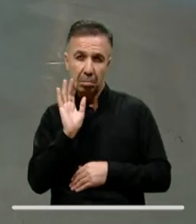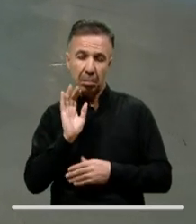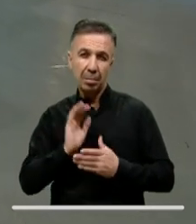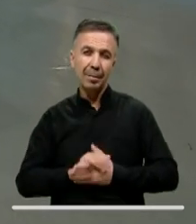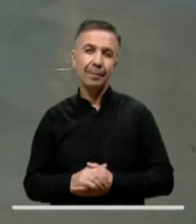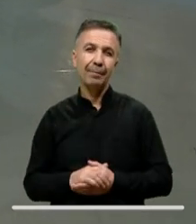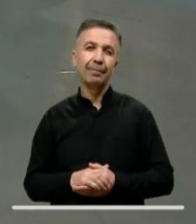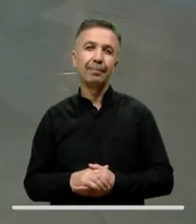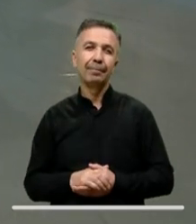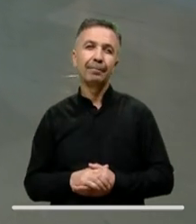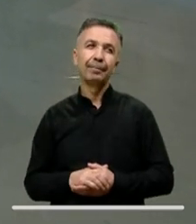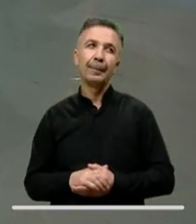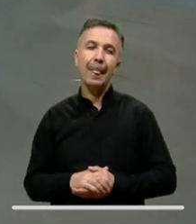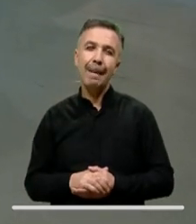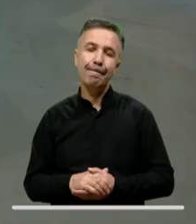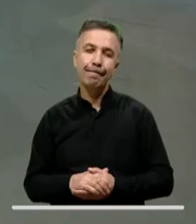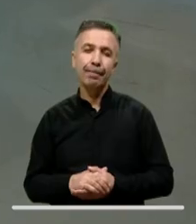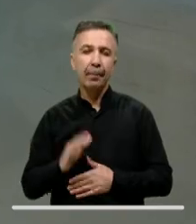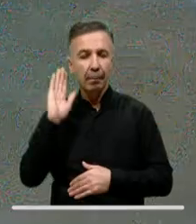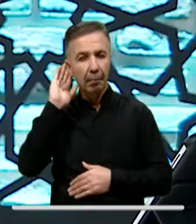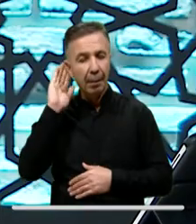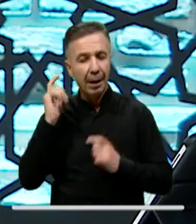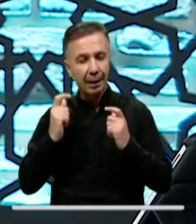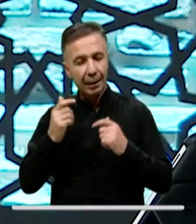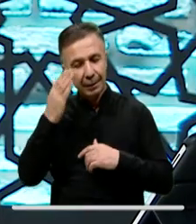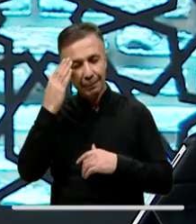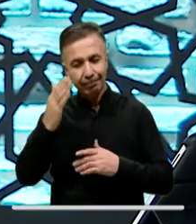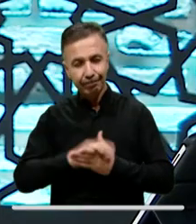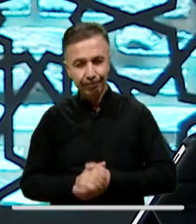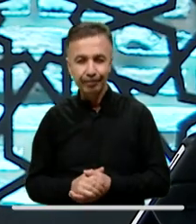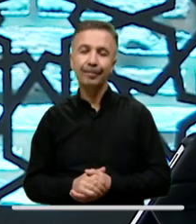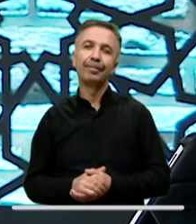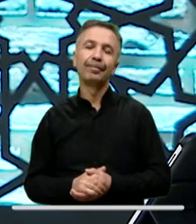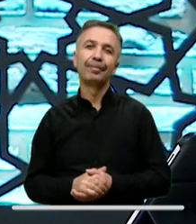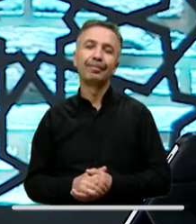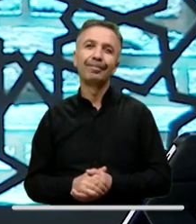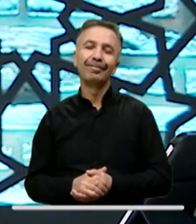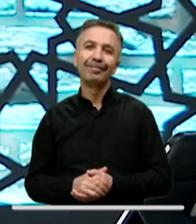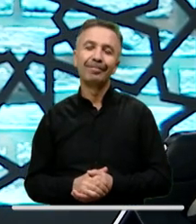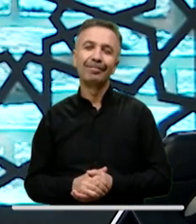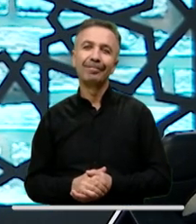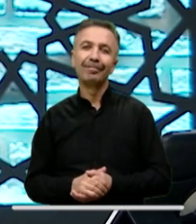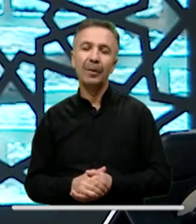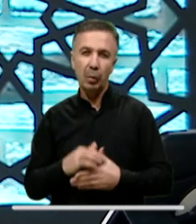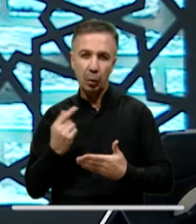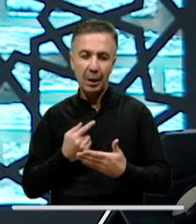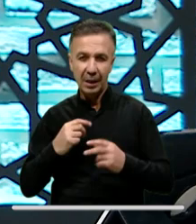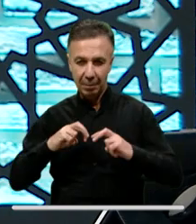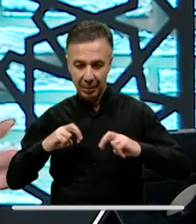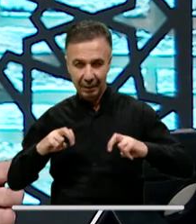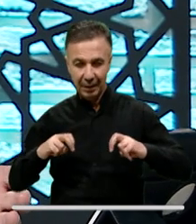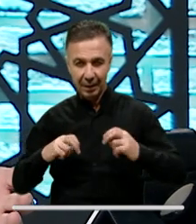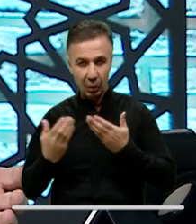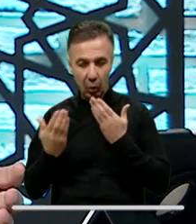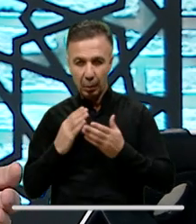Kapattınız ama ben soruyu anladım. Malatya'ya selam ediyoruz efendim. Dua bekleriz sizden de. Hayırlı akşamlar. Evet. Ne güzel, tefsir okumak güzel. Müfessirlerin